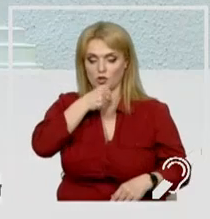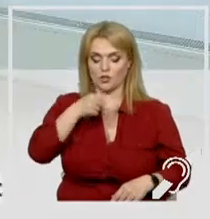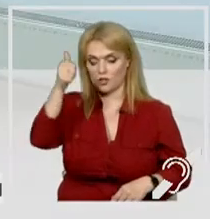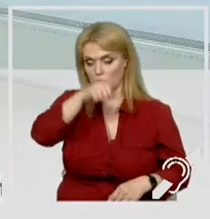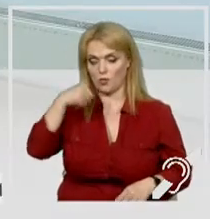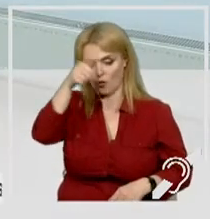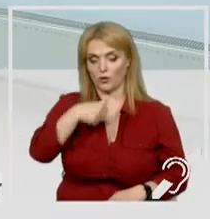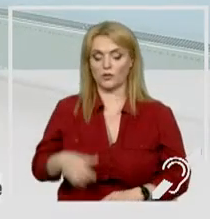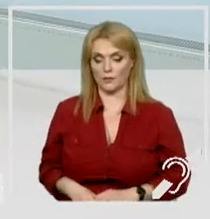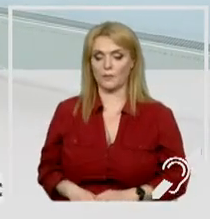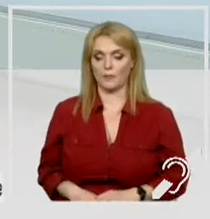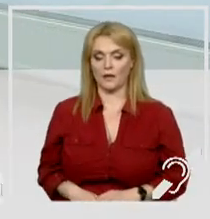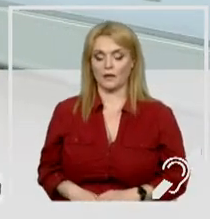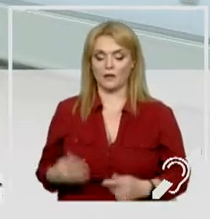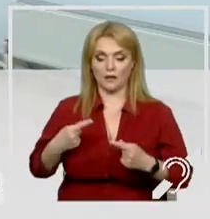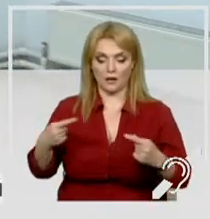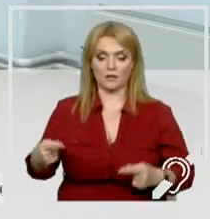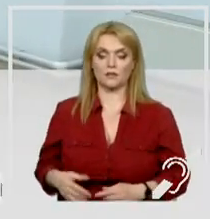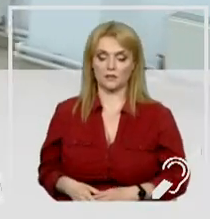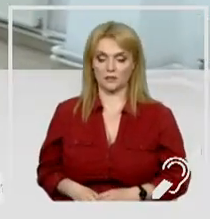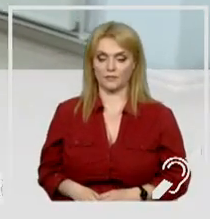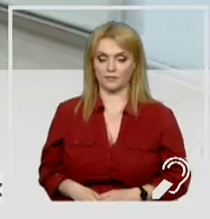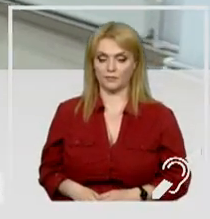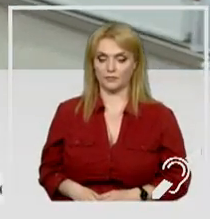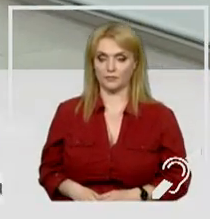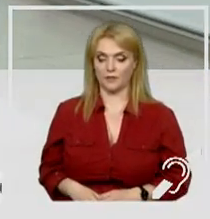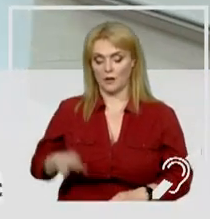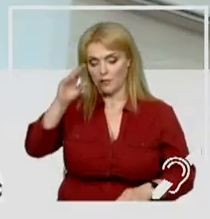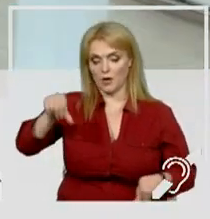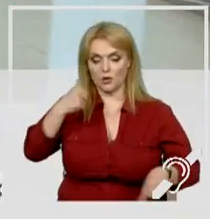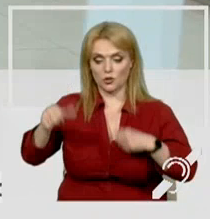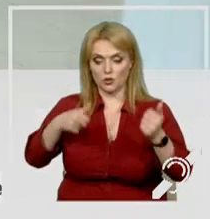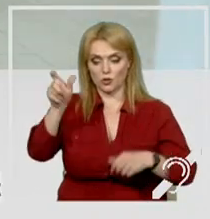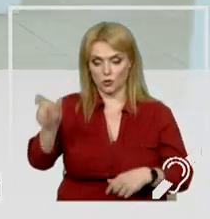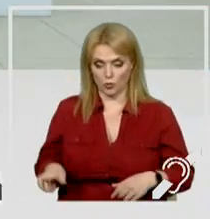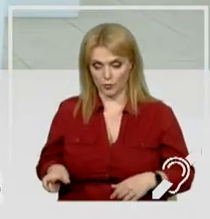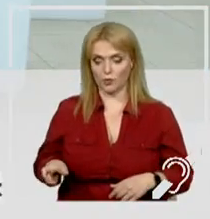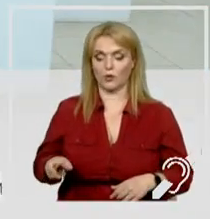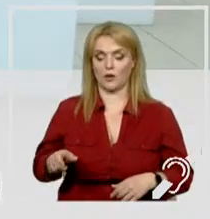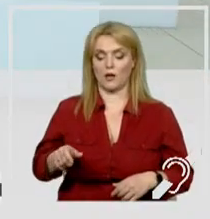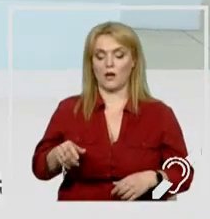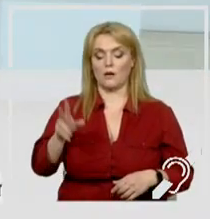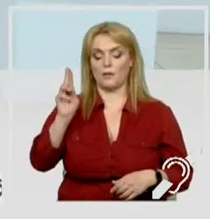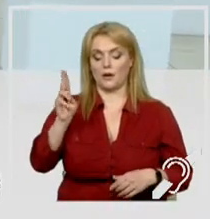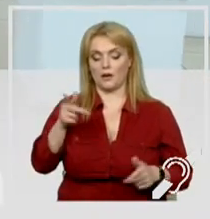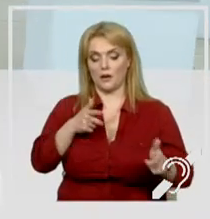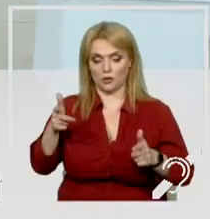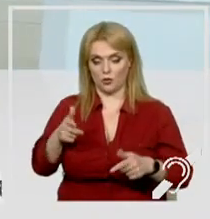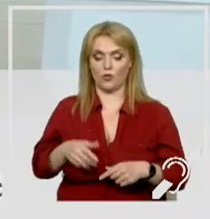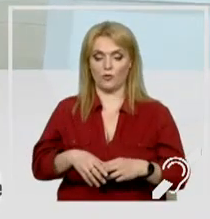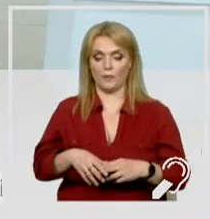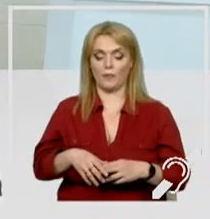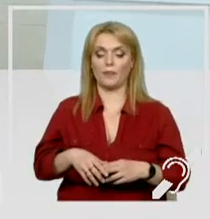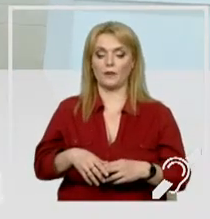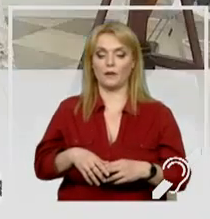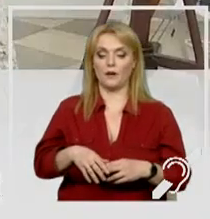din Chișinău a lansat un concurs de selectare a sculptorului care urma să realizeze monumentul Reginei Maria a României. La scurt